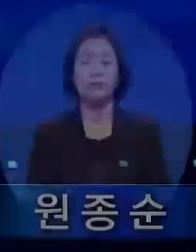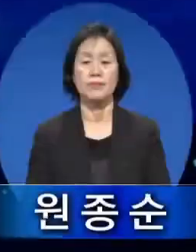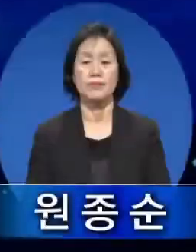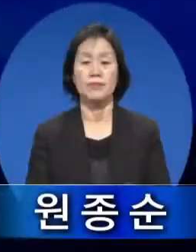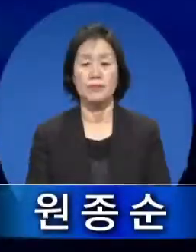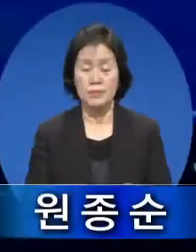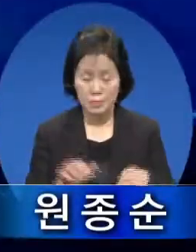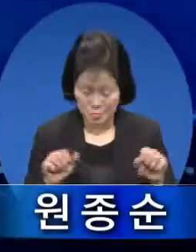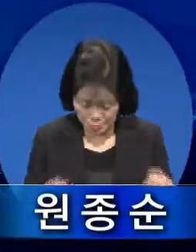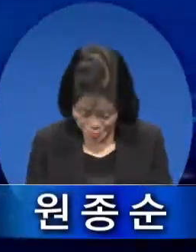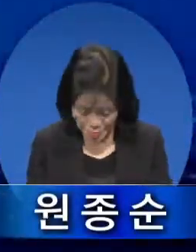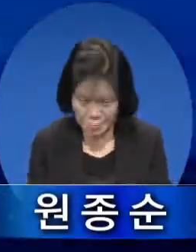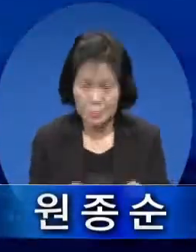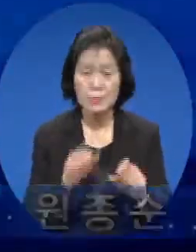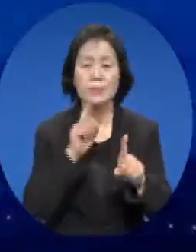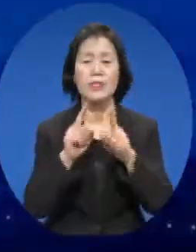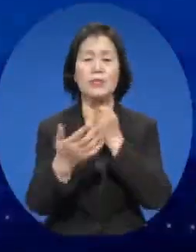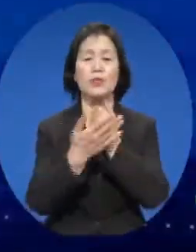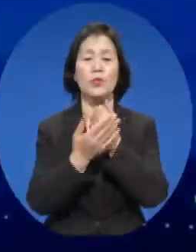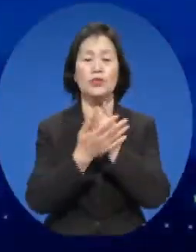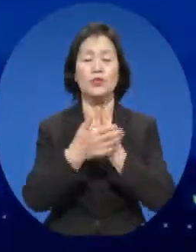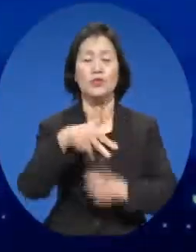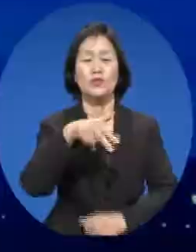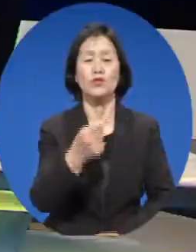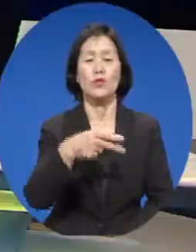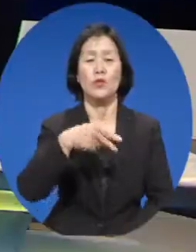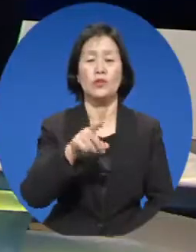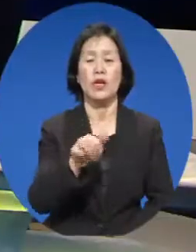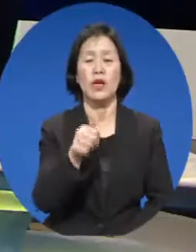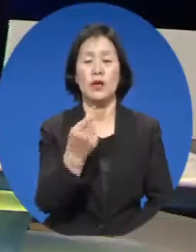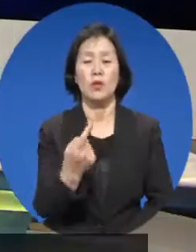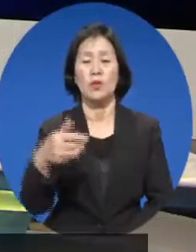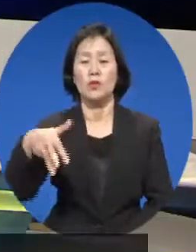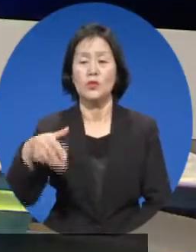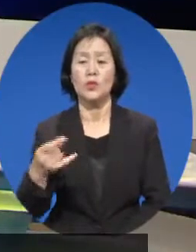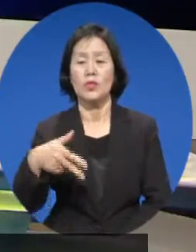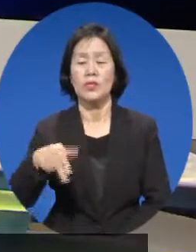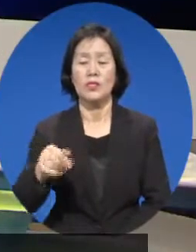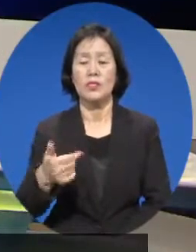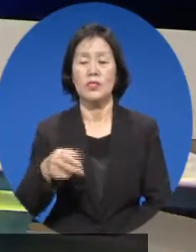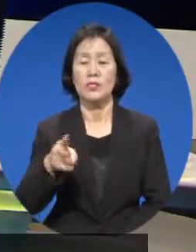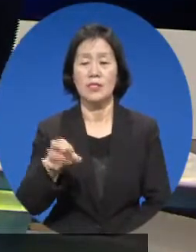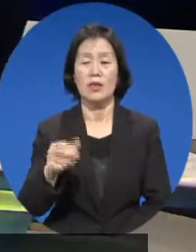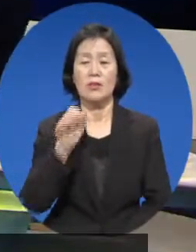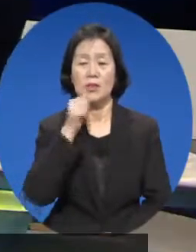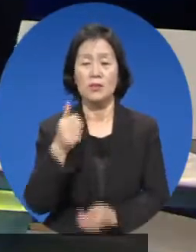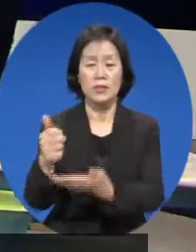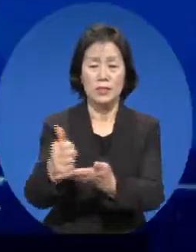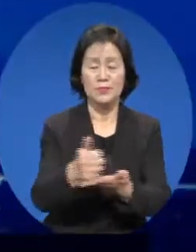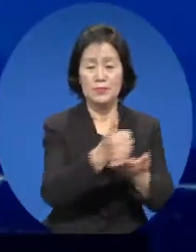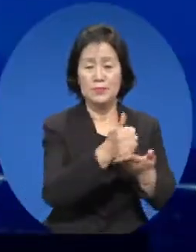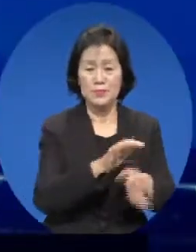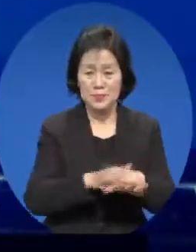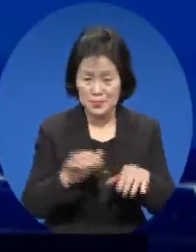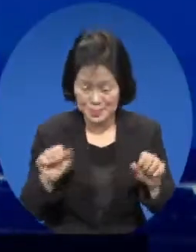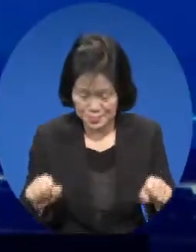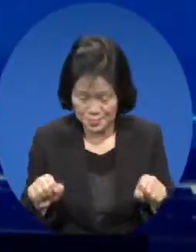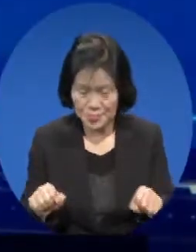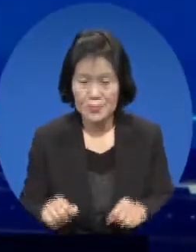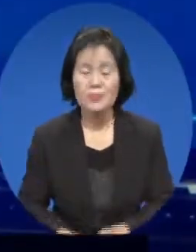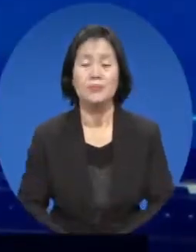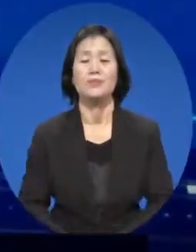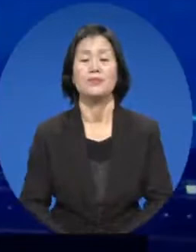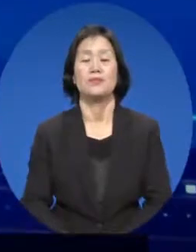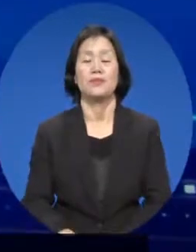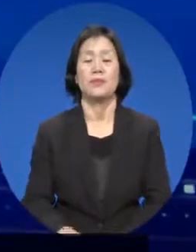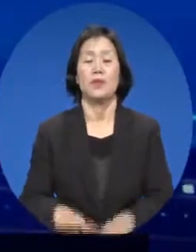오늘 함께하실 두 번 소개해 드립니다 조상호 변호사 최진혁 용사 나오셨습니다 안녕하십니까 말씀 들어요 4 어제